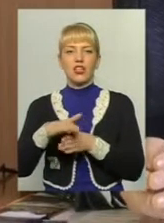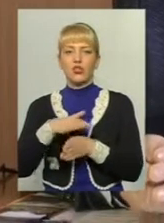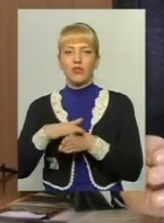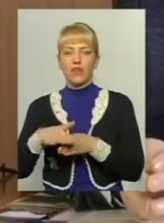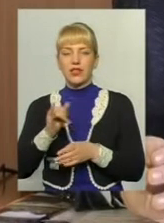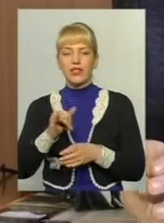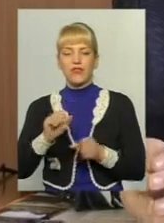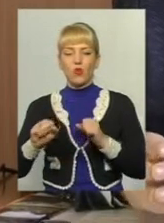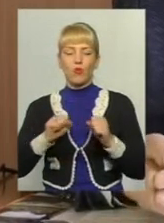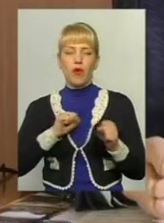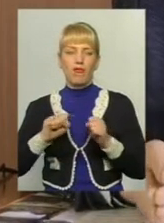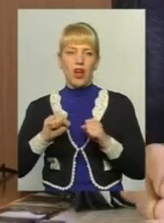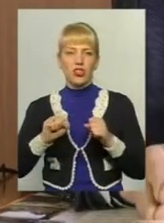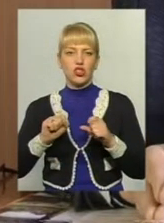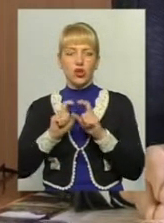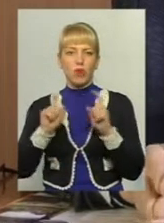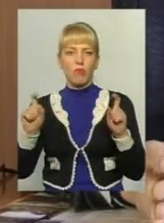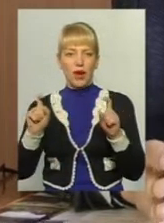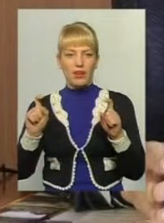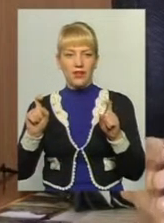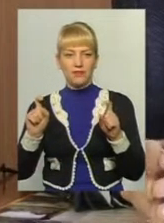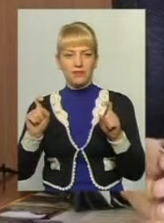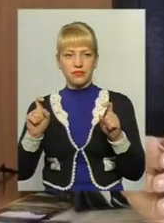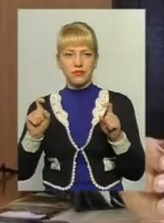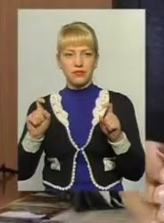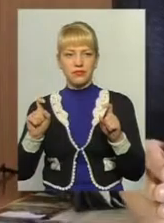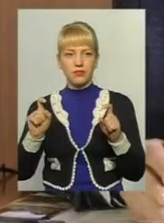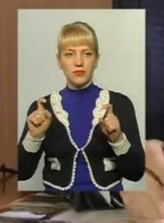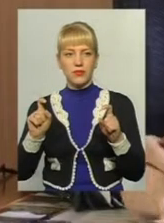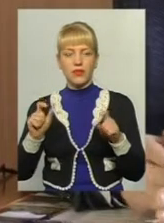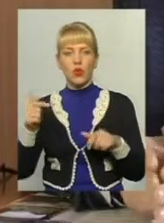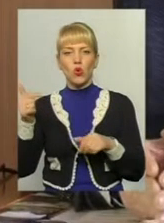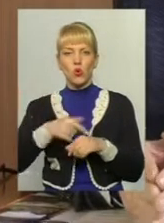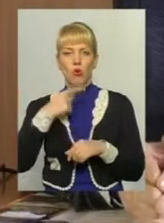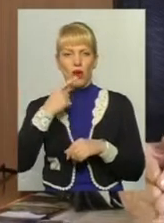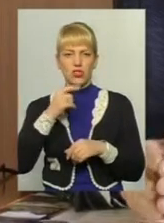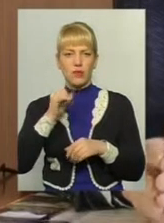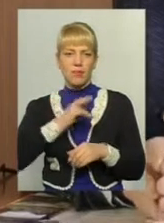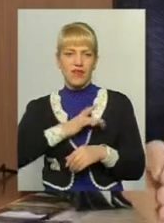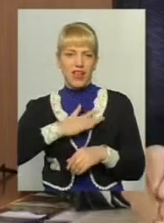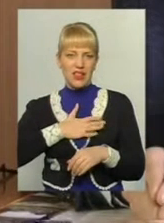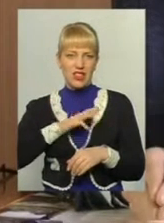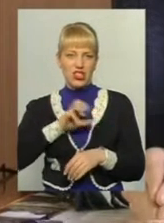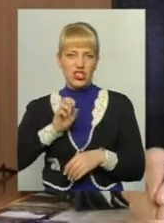лише після реформування ЖЕКи зможуть стати рентабельними. Наші ЖЕКи плануються